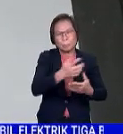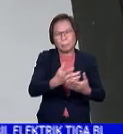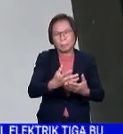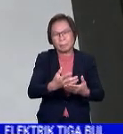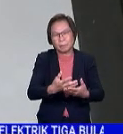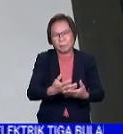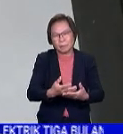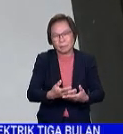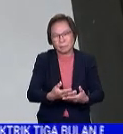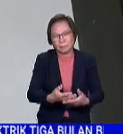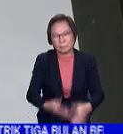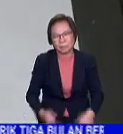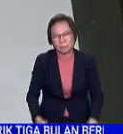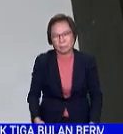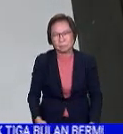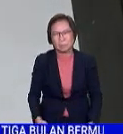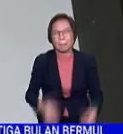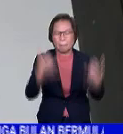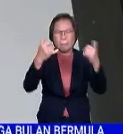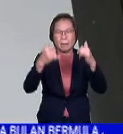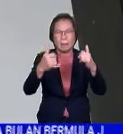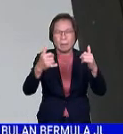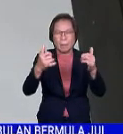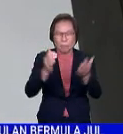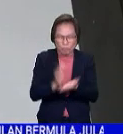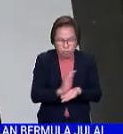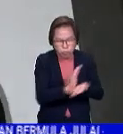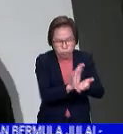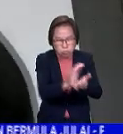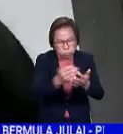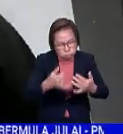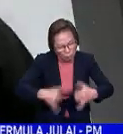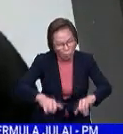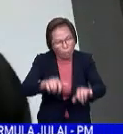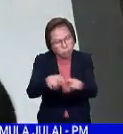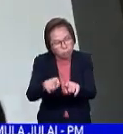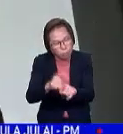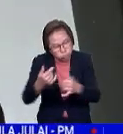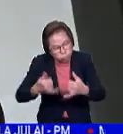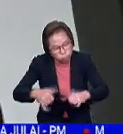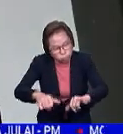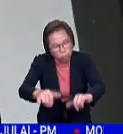siapa yang every race dia konsisten, dia ada peluang lah. So saya